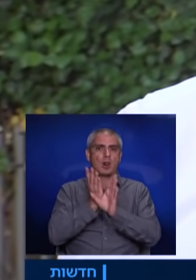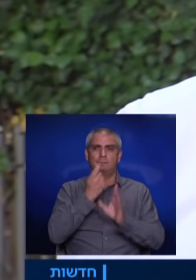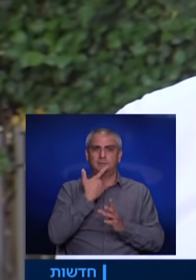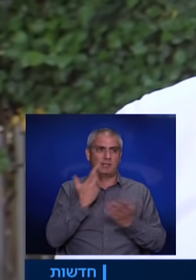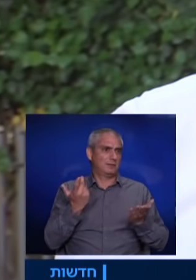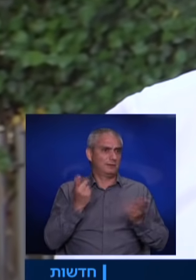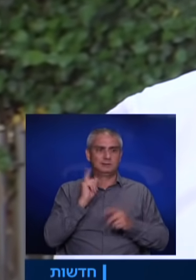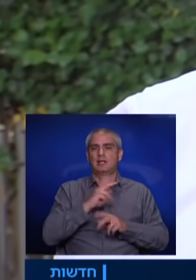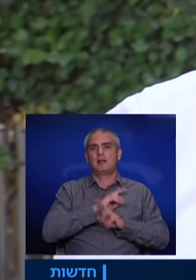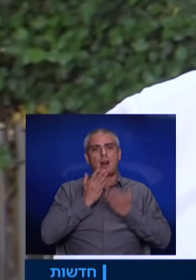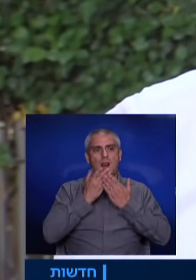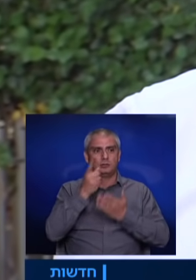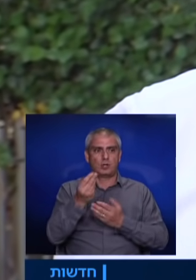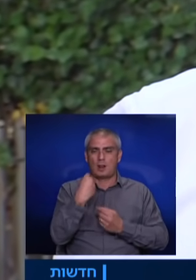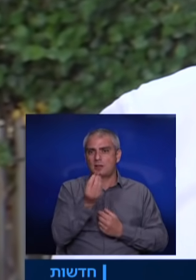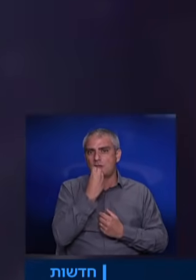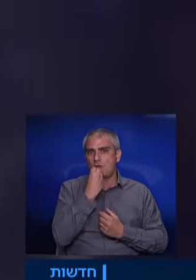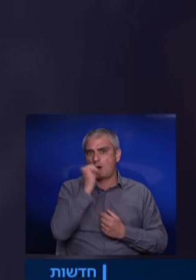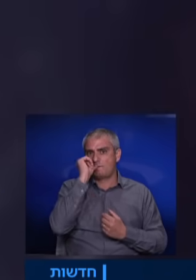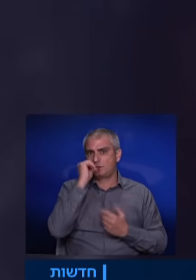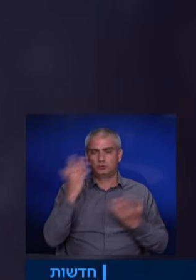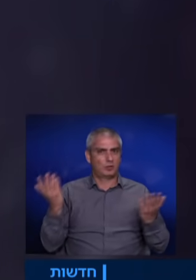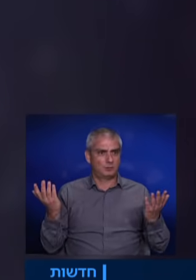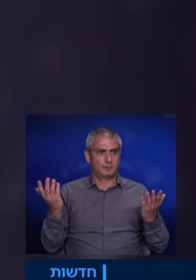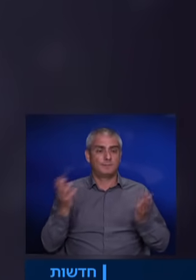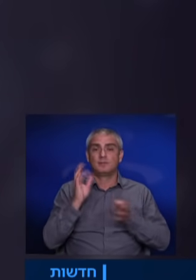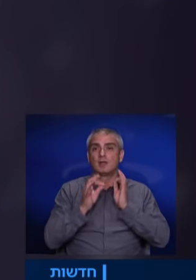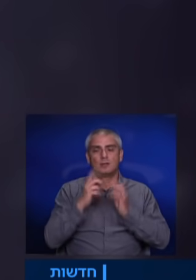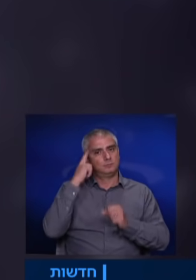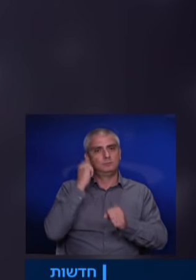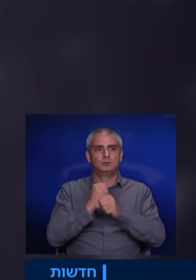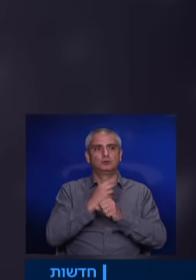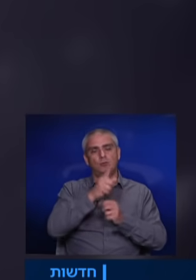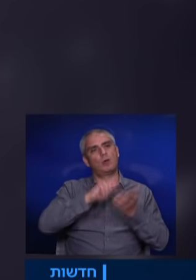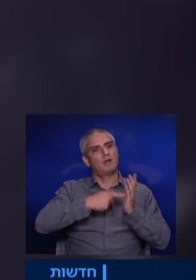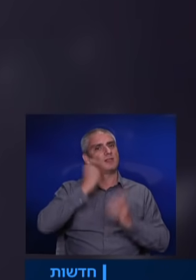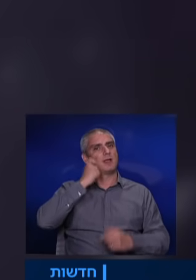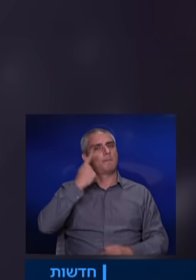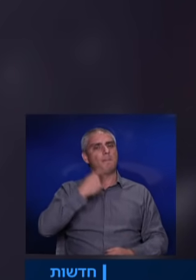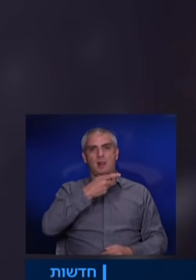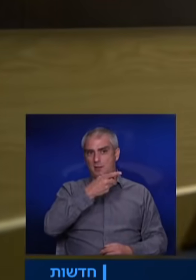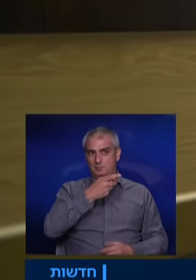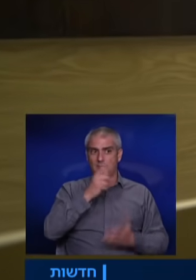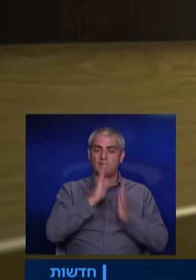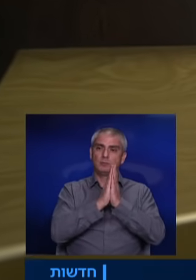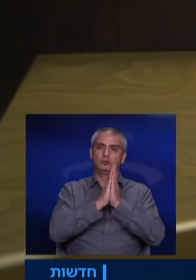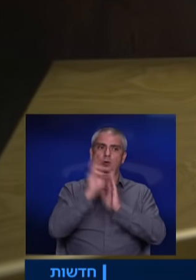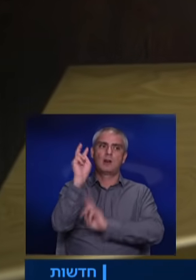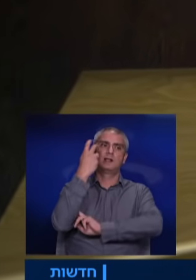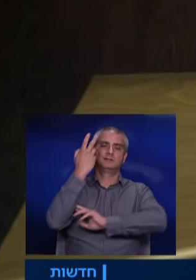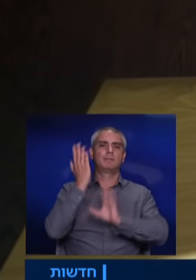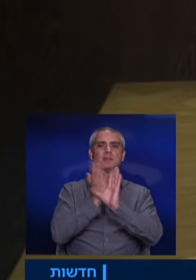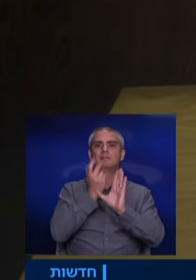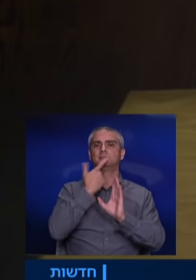צריך מיד לעזור לו במזון ובמשקה. בפרקליטות מתעקשים על כוונותיו הפליליות של הנאשם וביקשו לזמן את